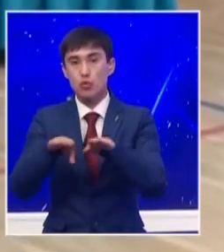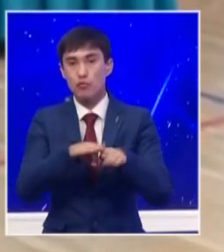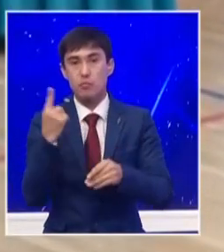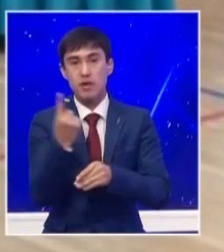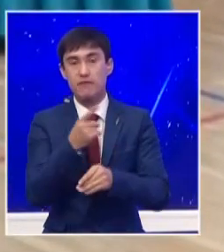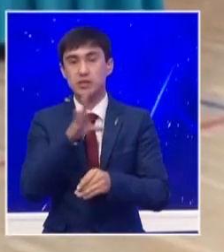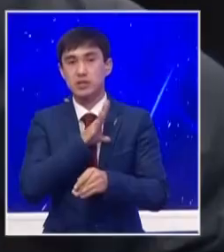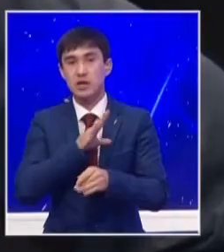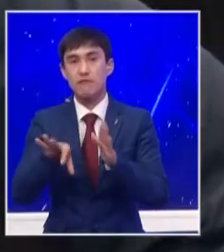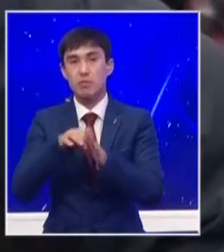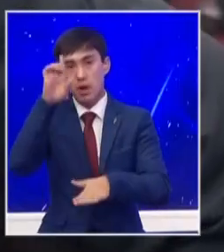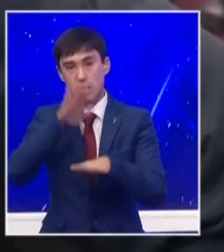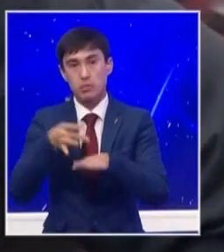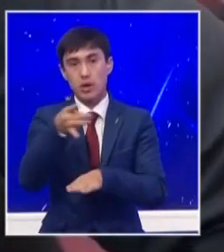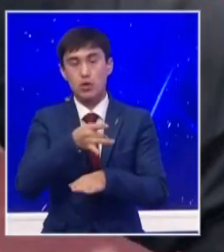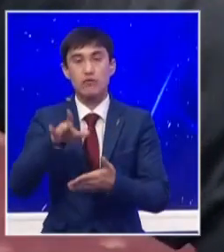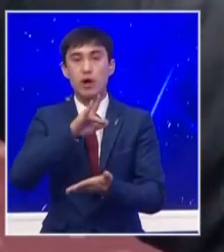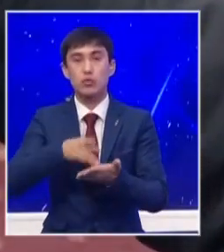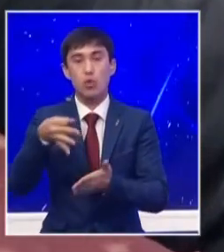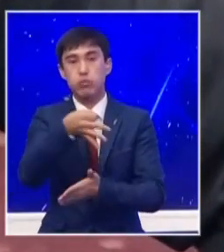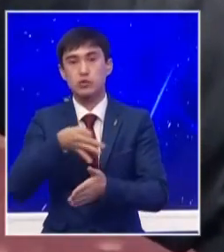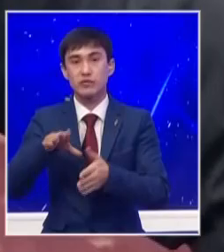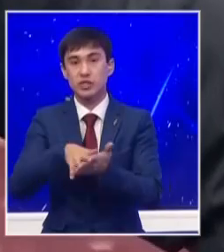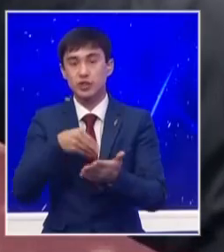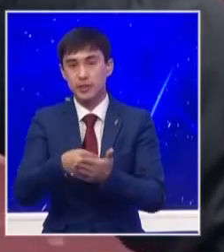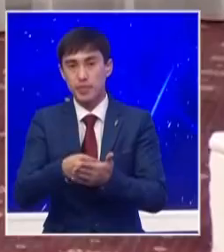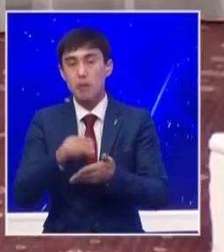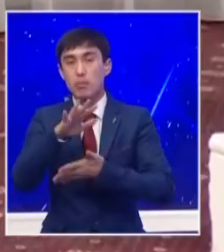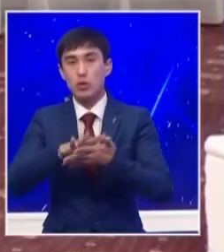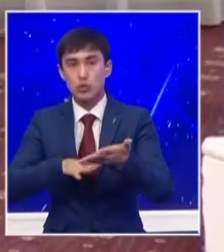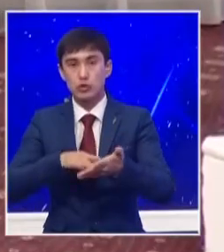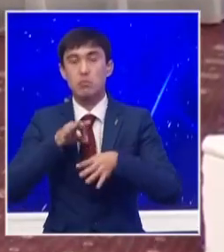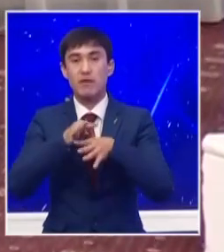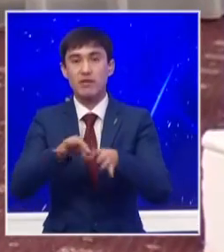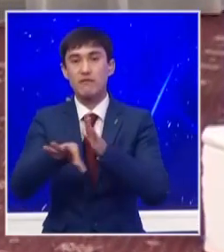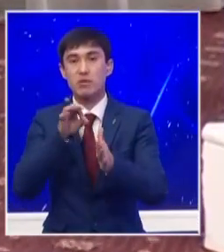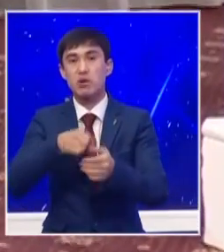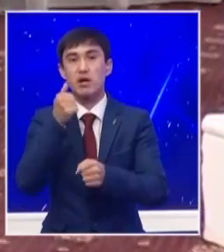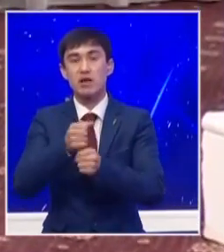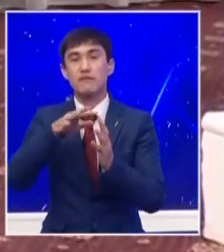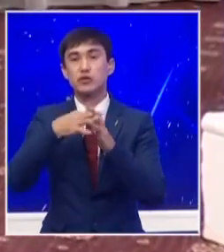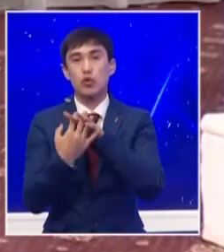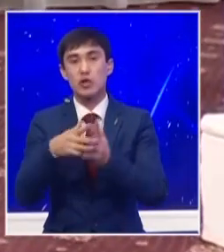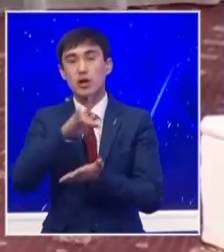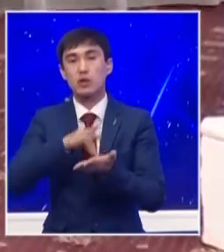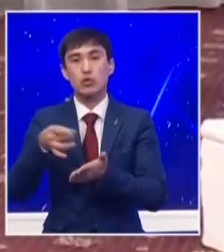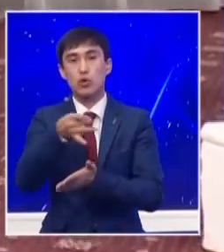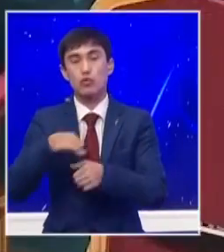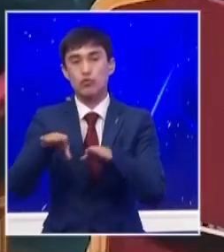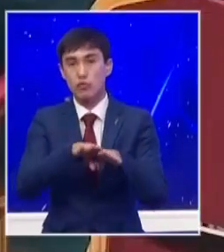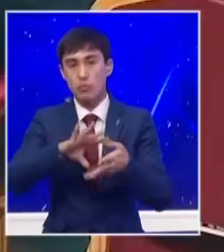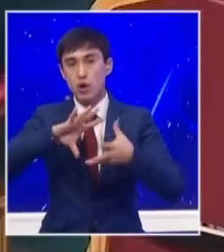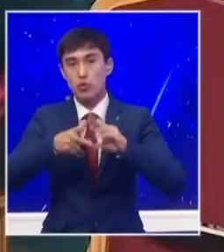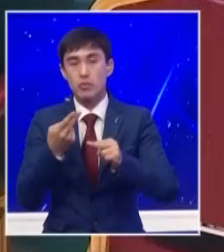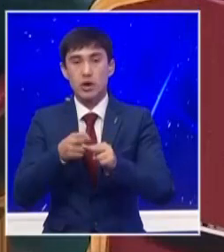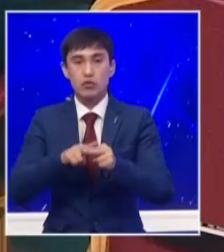впервые состоялись выборы Акимов районов и городов областного значения продолжилось проведение выборов глав сёл и городов районного уровня по